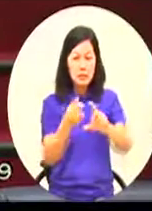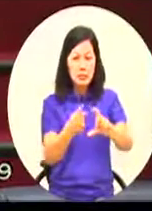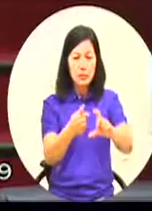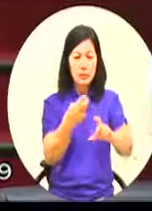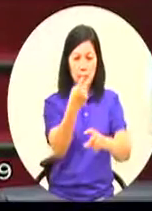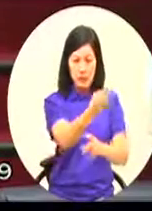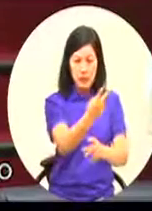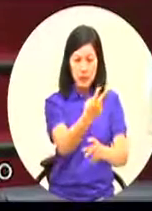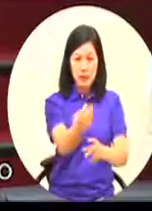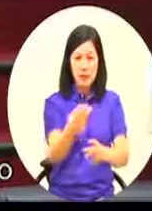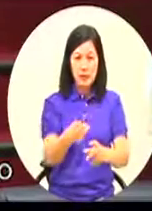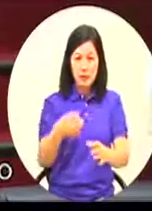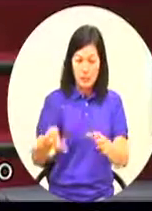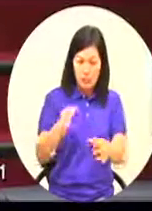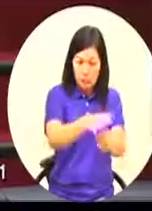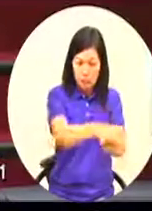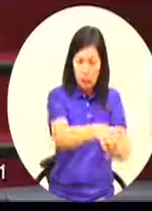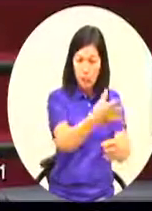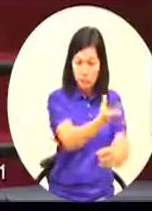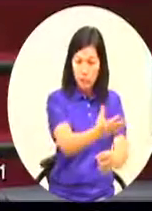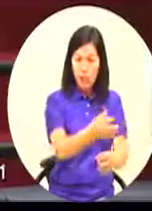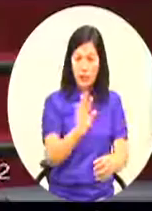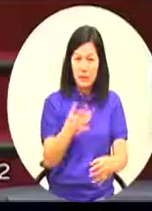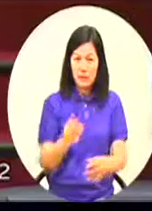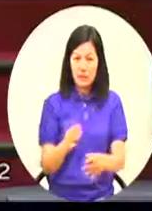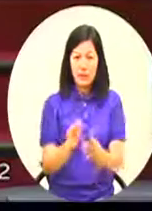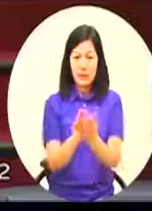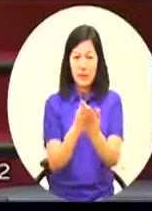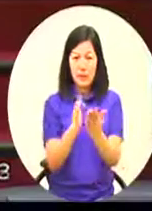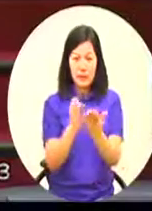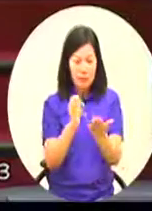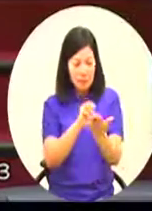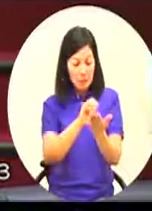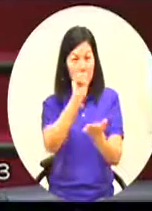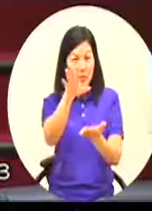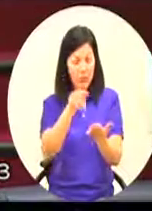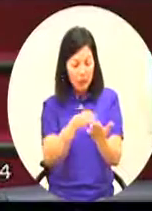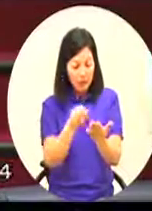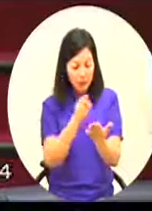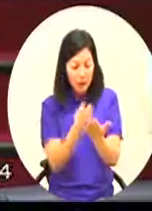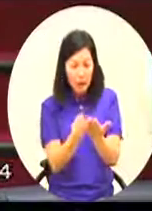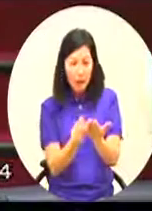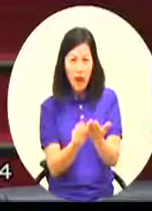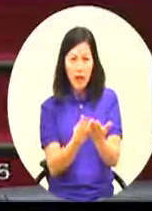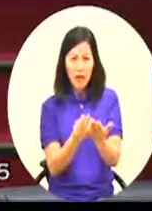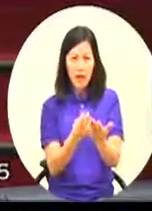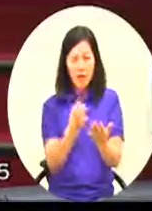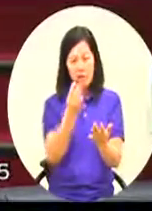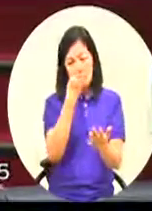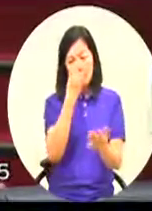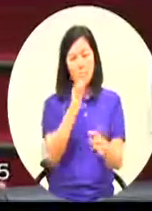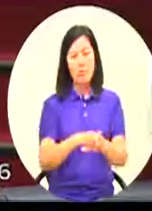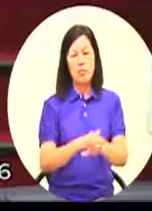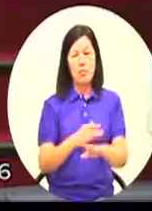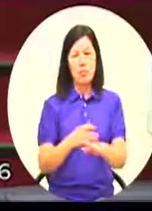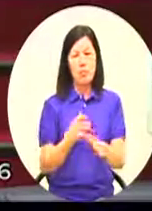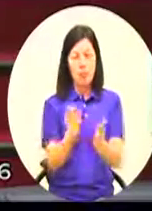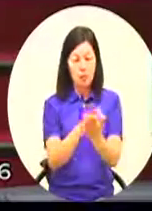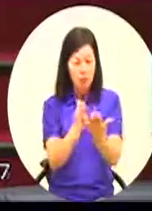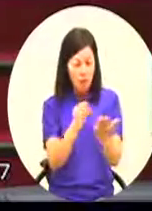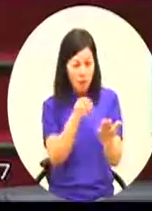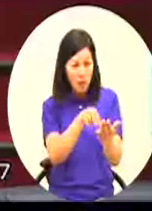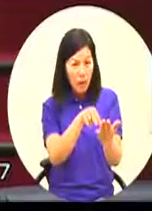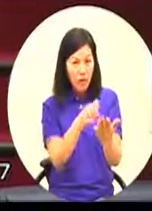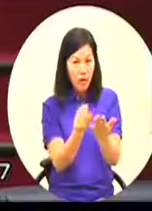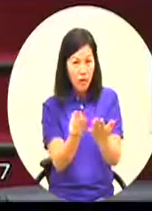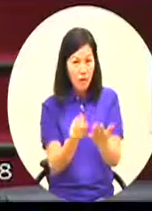点。但是呢，我看到这个业务报告里面数字呢，不会骗人。业务报告里面的数字呢，那